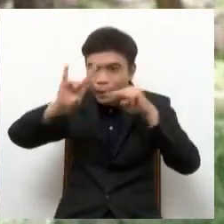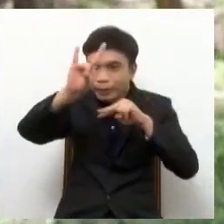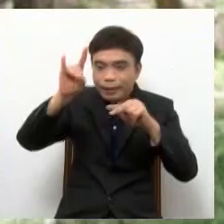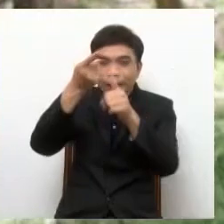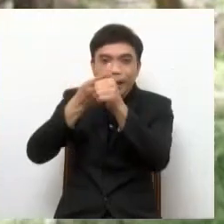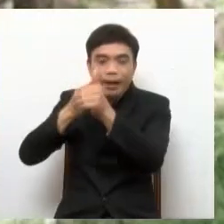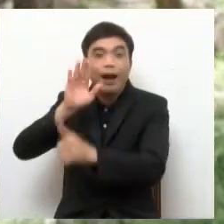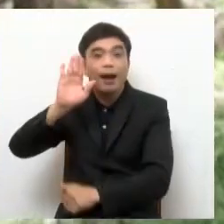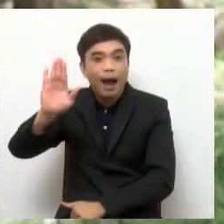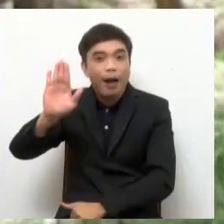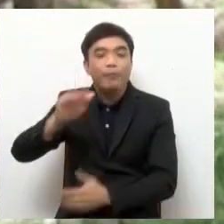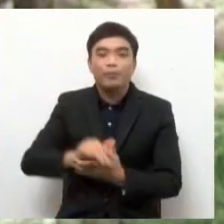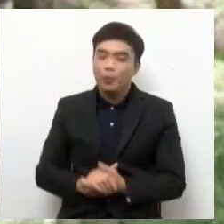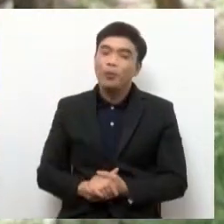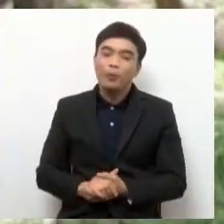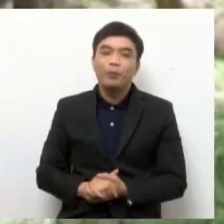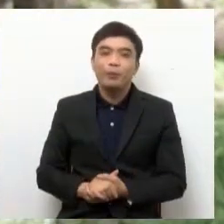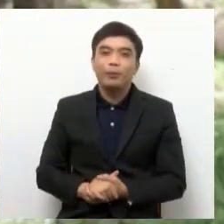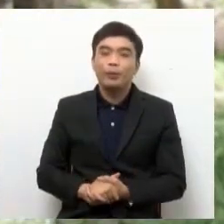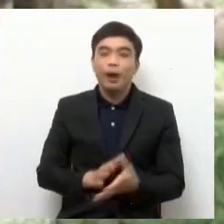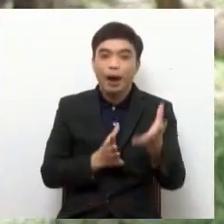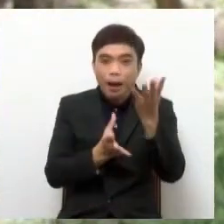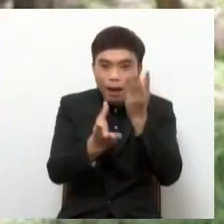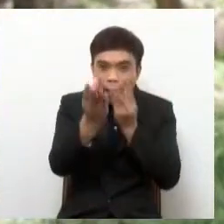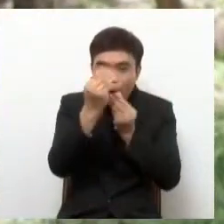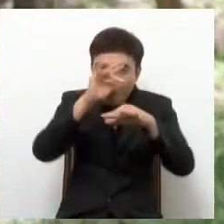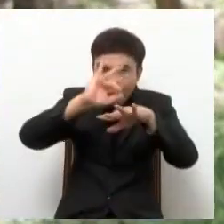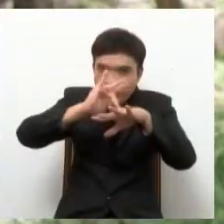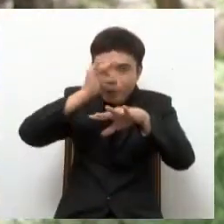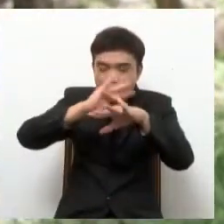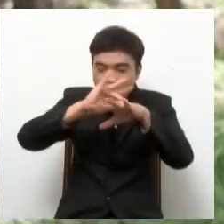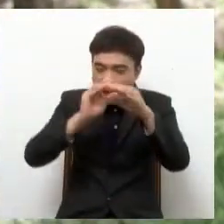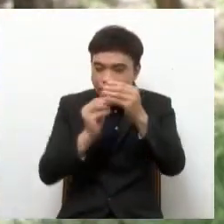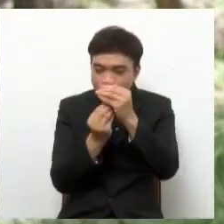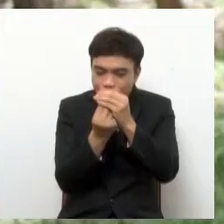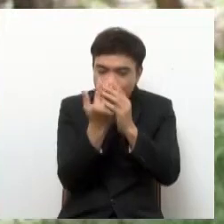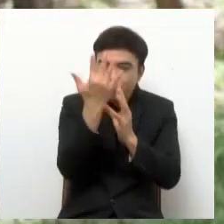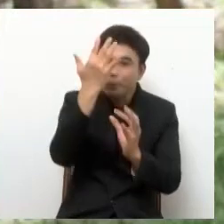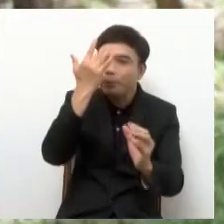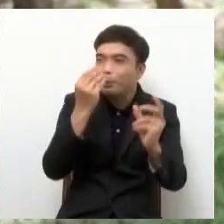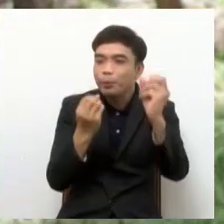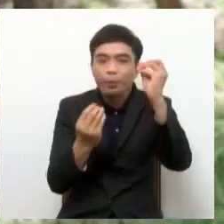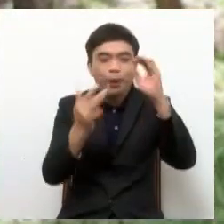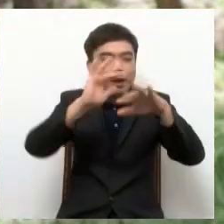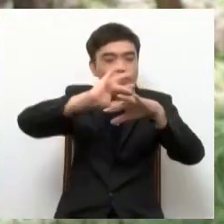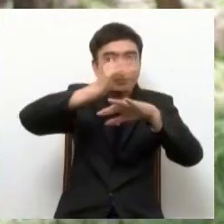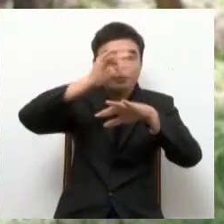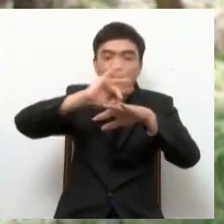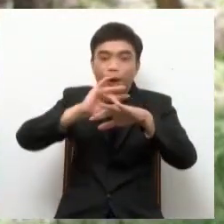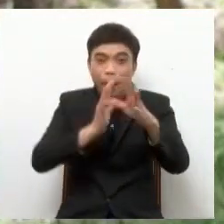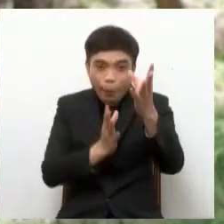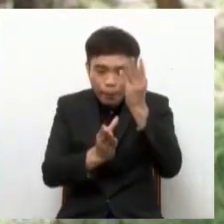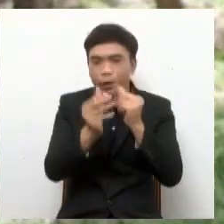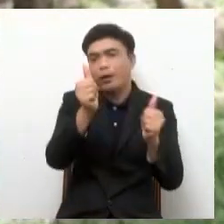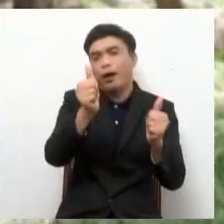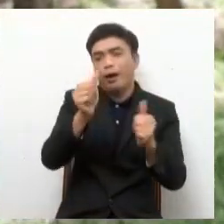นะคะก็ได้เรียนรู้ระบบนิเวศการเติบโตของธรรมชาติได้เรียนรู้การอยู่อา